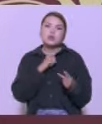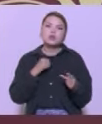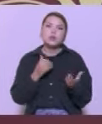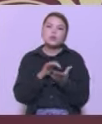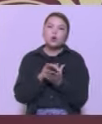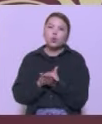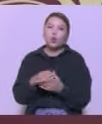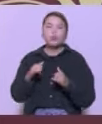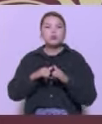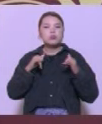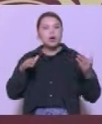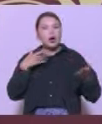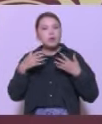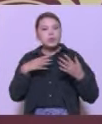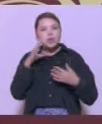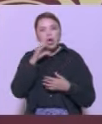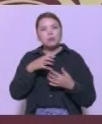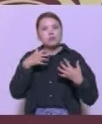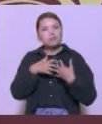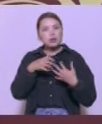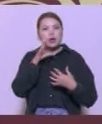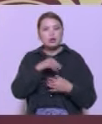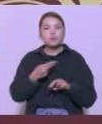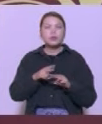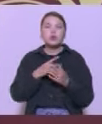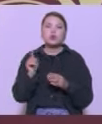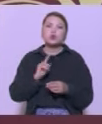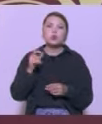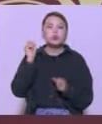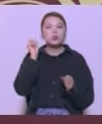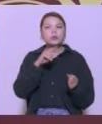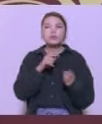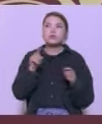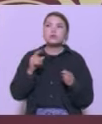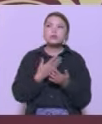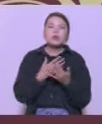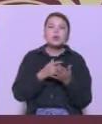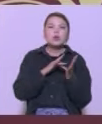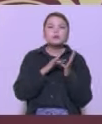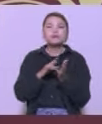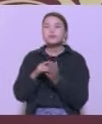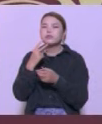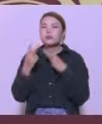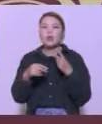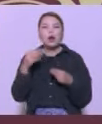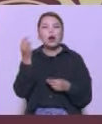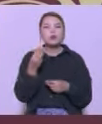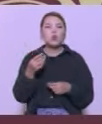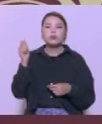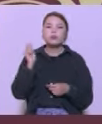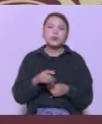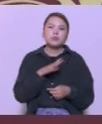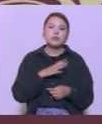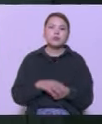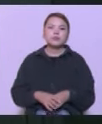людей. Развивается коммуникабельность. И чтобы о таких детях узнал весь Казахстан, мы ездим по городам. И вот сегодня приехали в город Актау Мангистауской